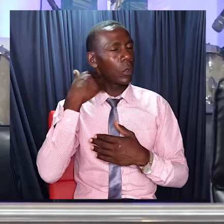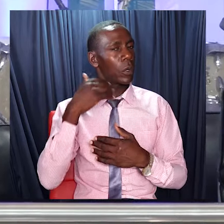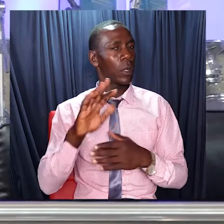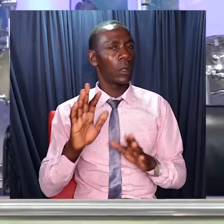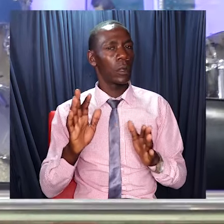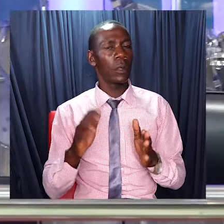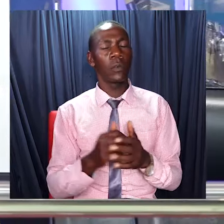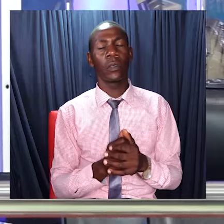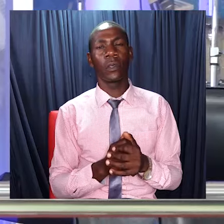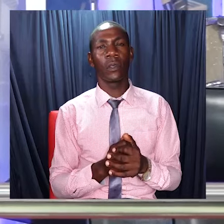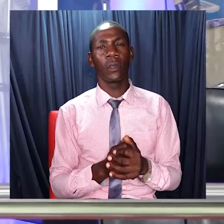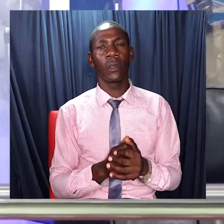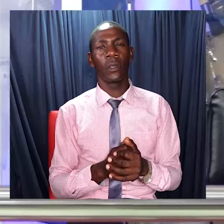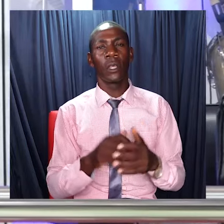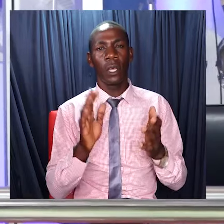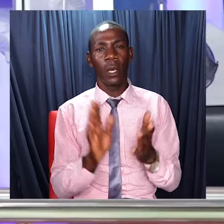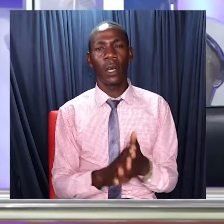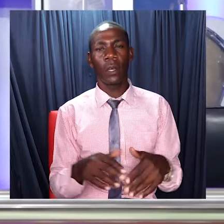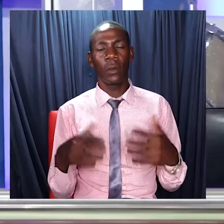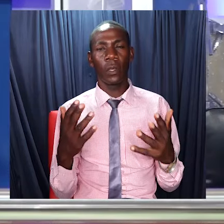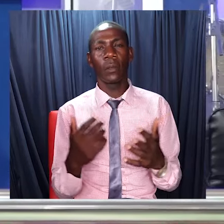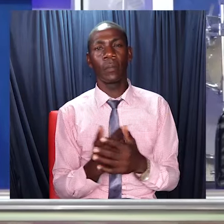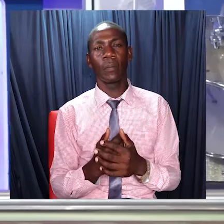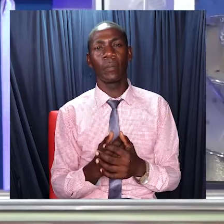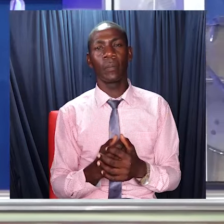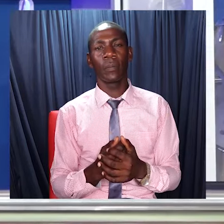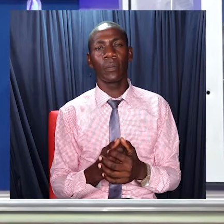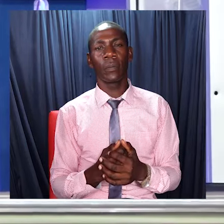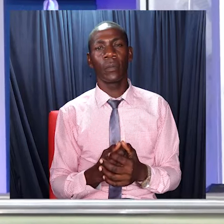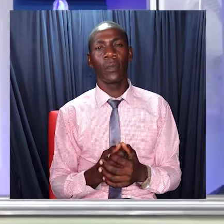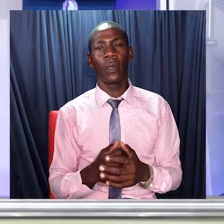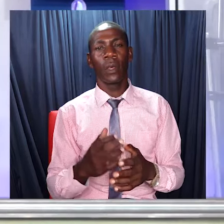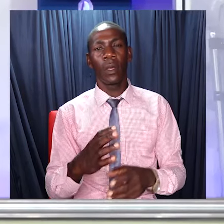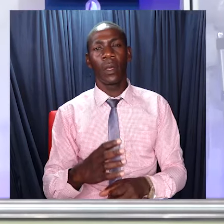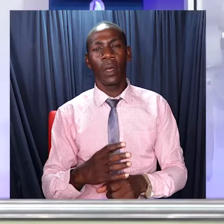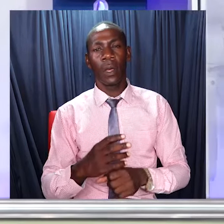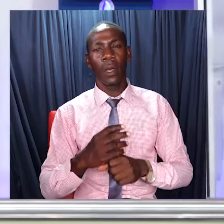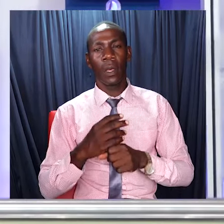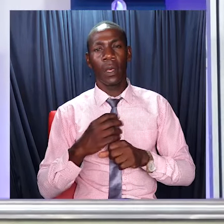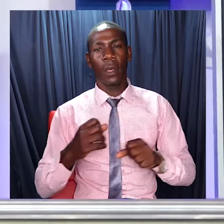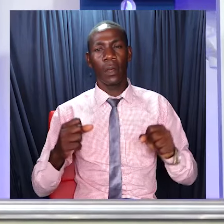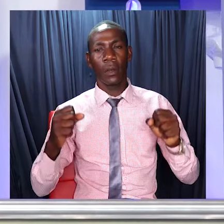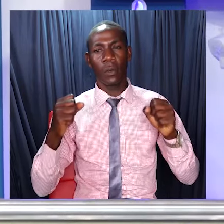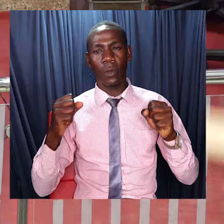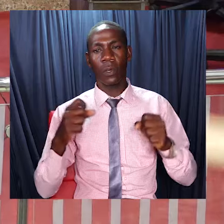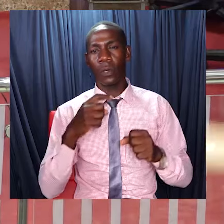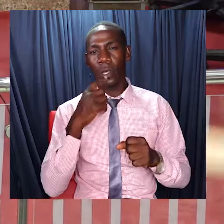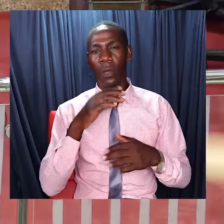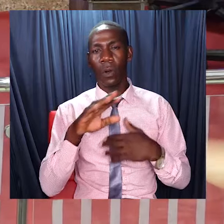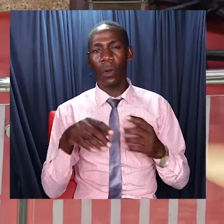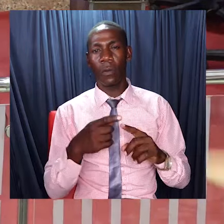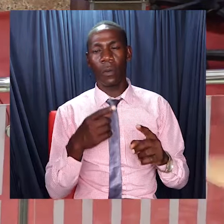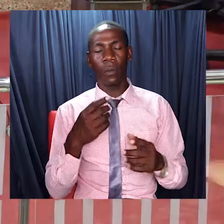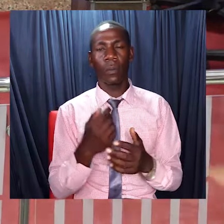me to love and not to be offended. Hallelujah. Hallelujah. Na nikapata uwezo wa kusema kweli kutoka huko kwetu. And I was enabled to